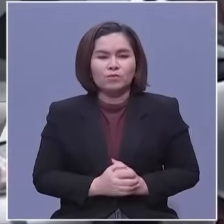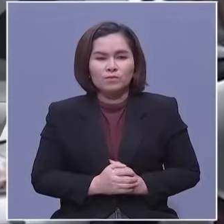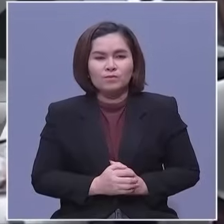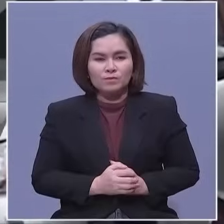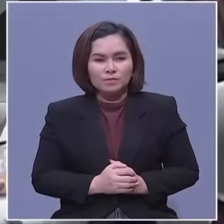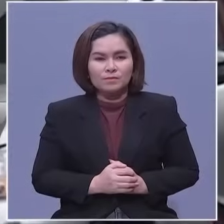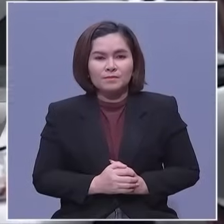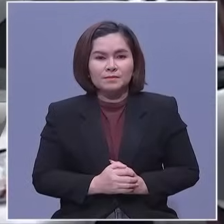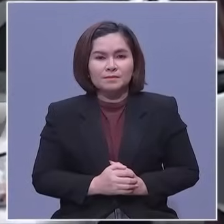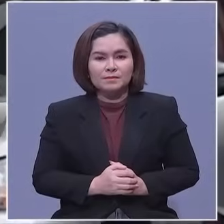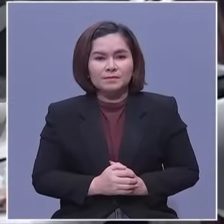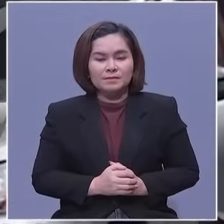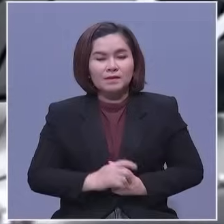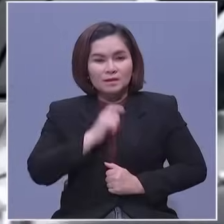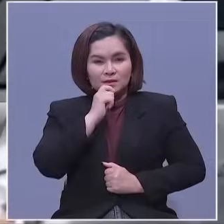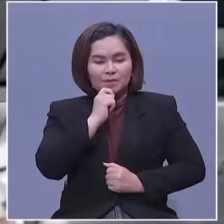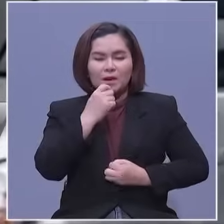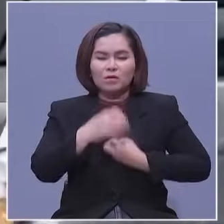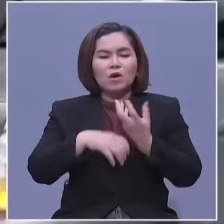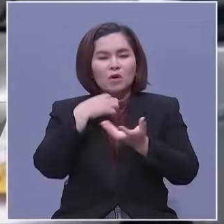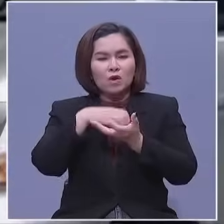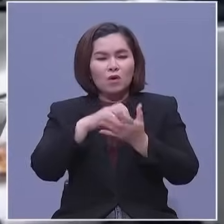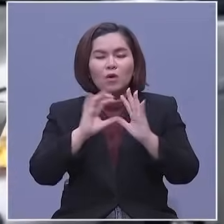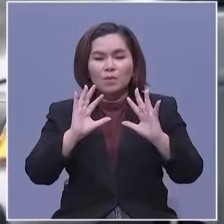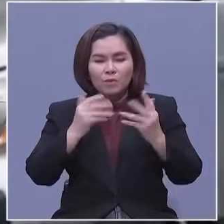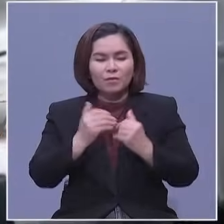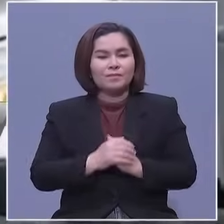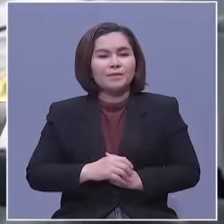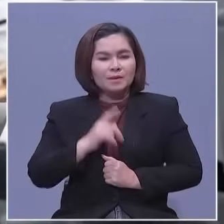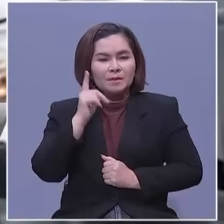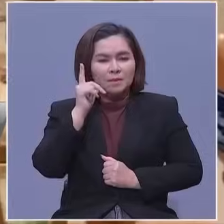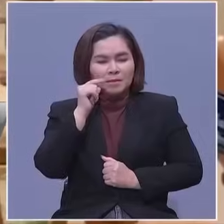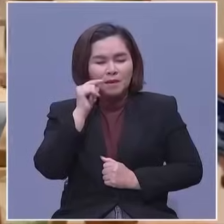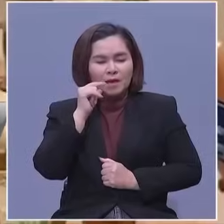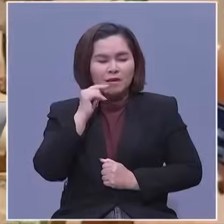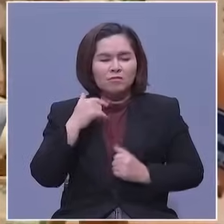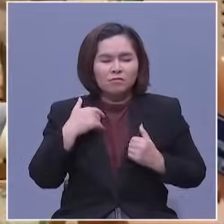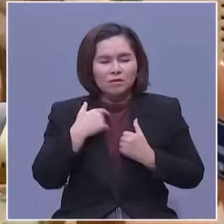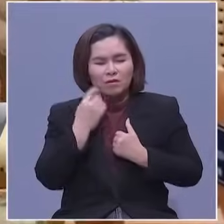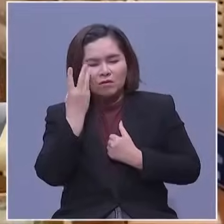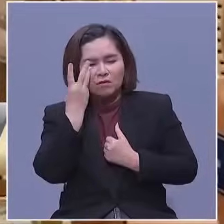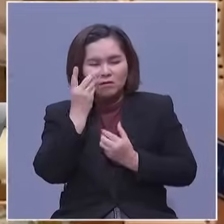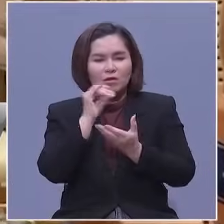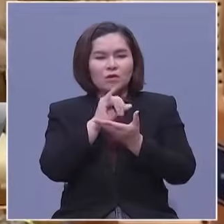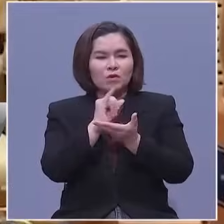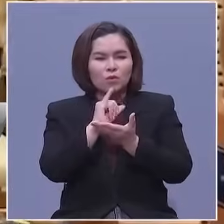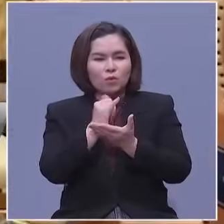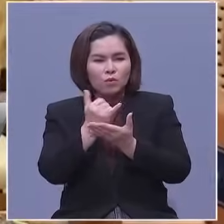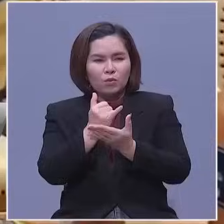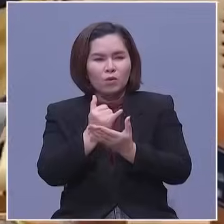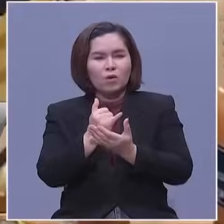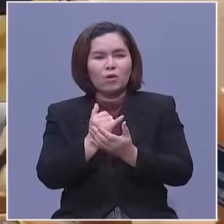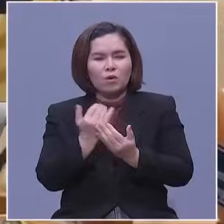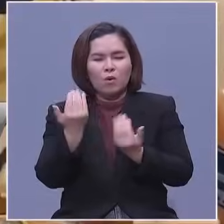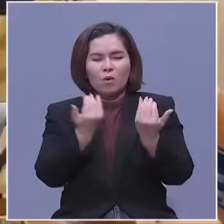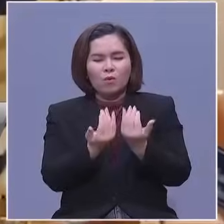นะคะหลังจากที่ให้สัมภาษณ์เสร็จคุณแม่ของน้องตะวันเองก็มีอาการคล้ายว่าจะเป็นลมอีกนะคะจนหลานๆเนี่ยต้องมาพยุง